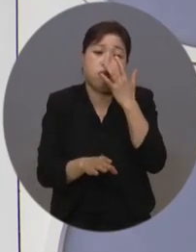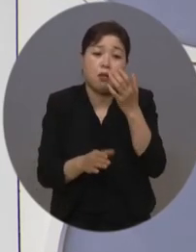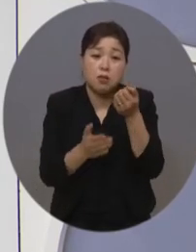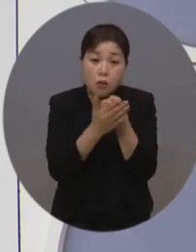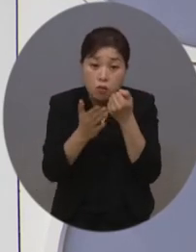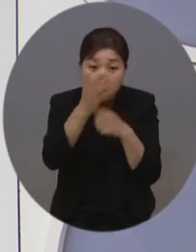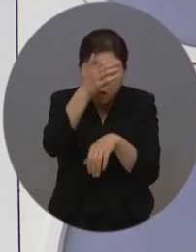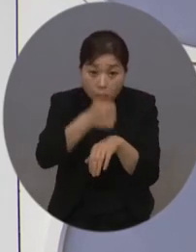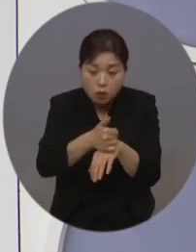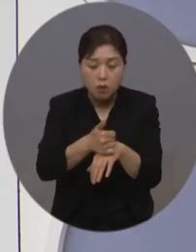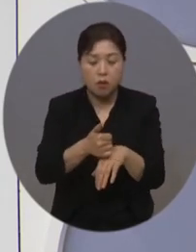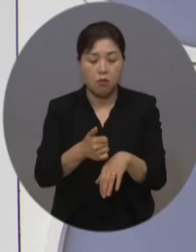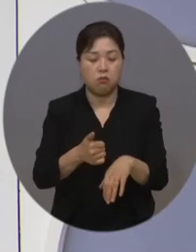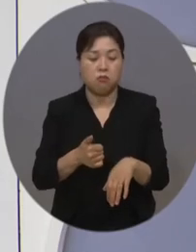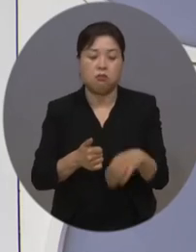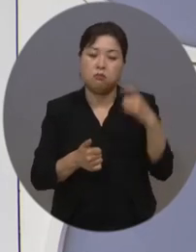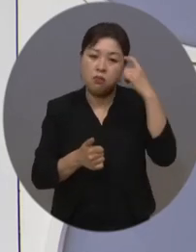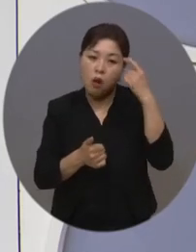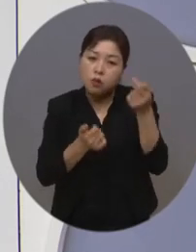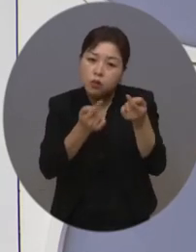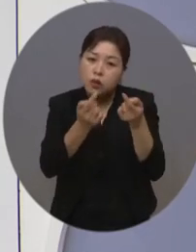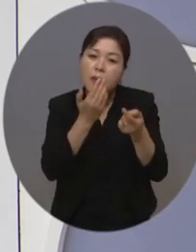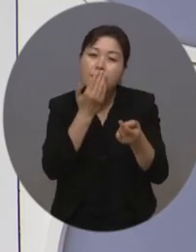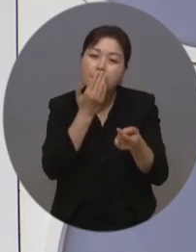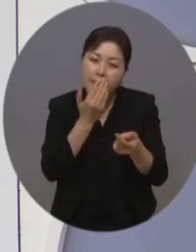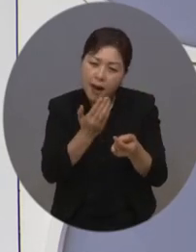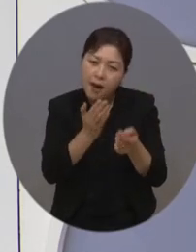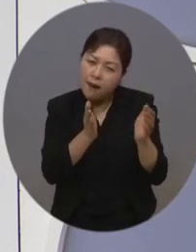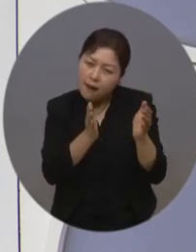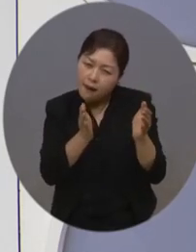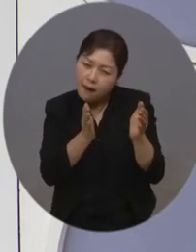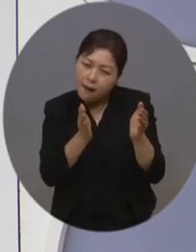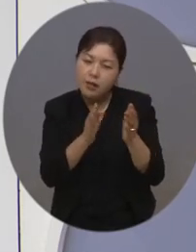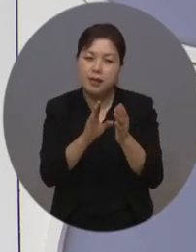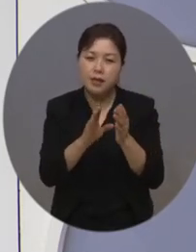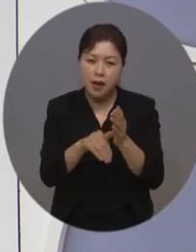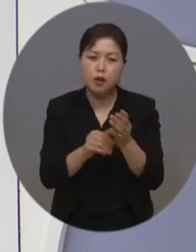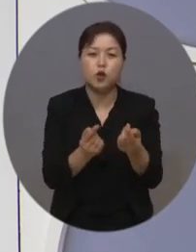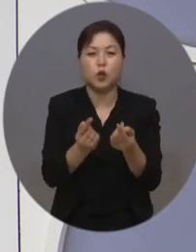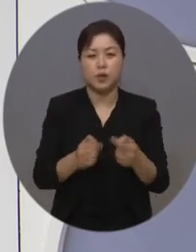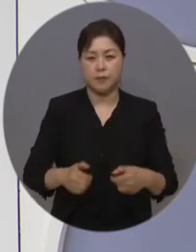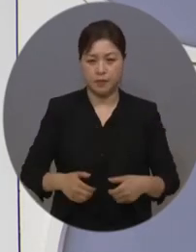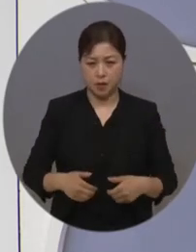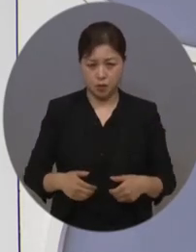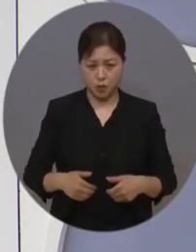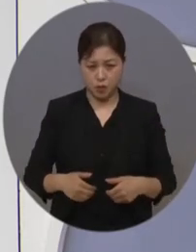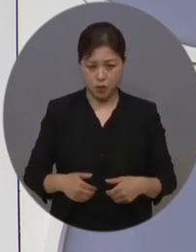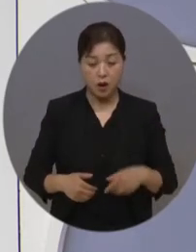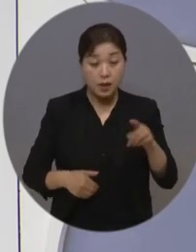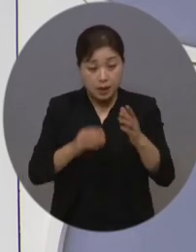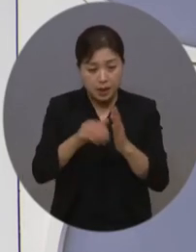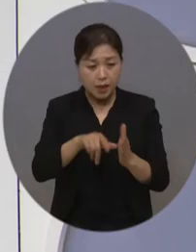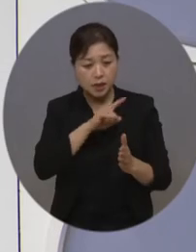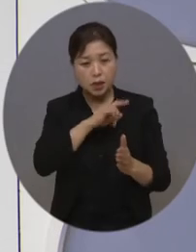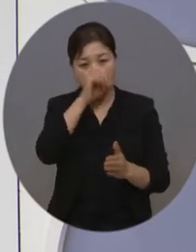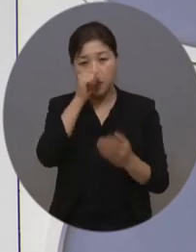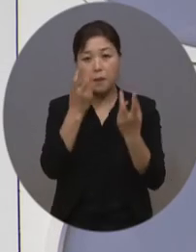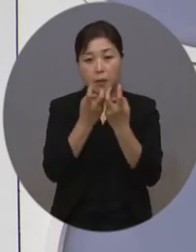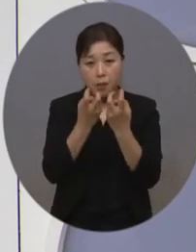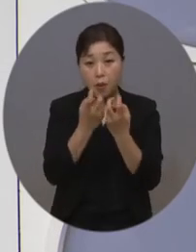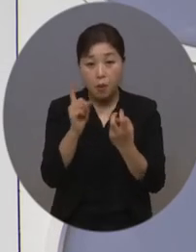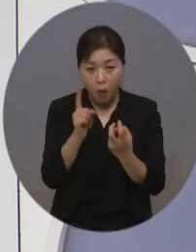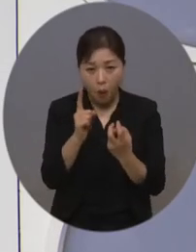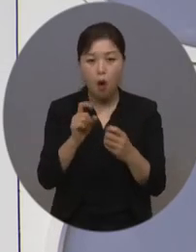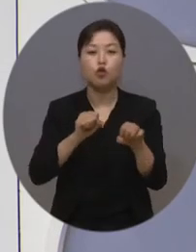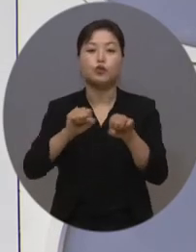컨트롤 할 수 있는 범위 내에서 해야 되는데, 그때 이제 제일 좋은 방법은 역시 이제 움직이는 겁니다. 가만히 있으면 안 돼요. 가만히 있으면 이제